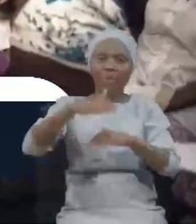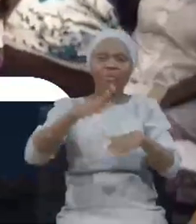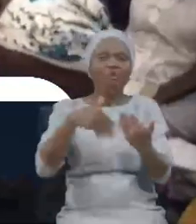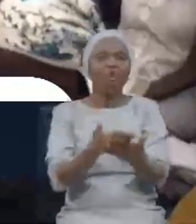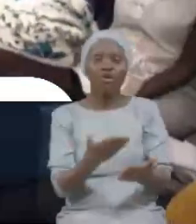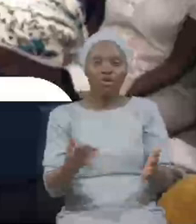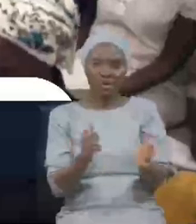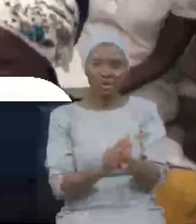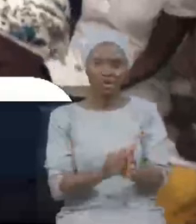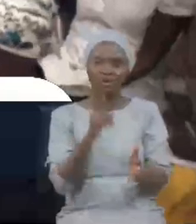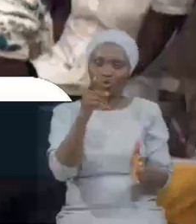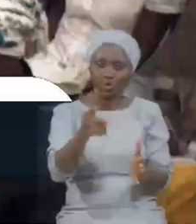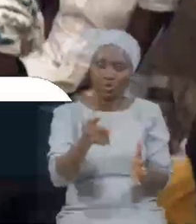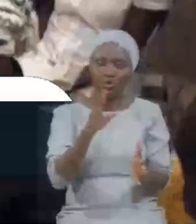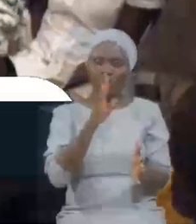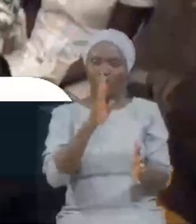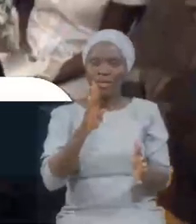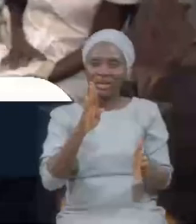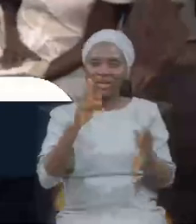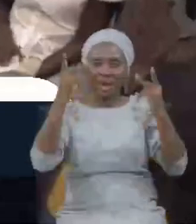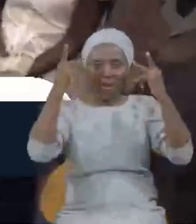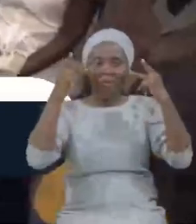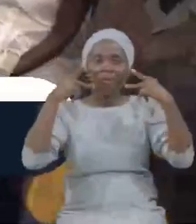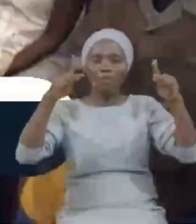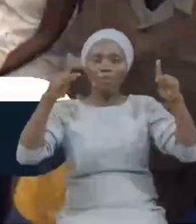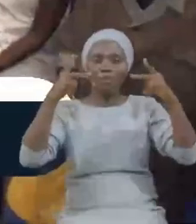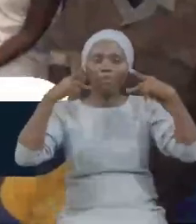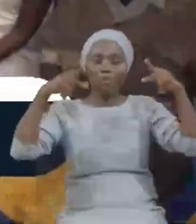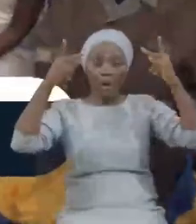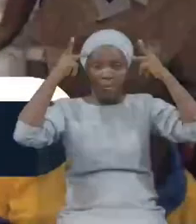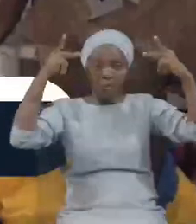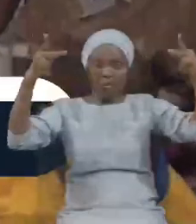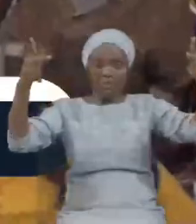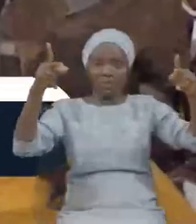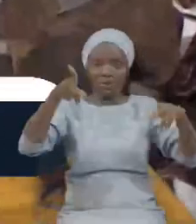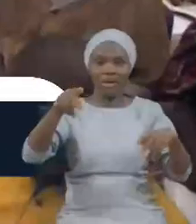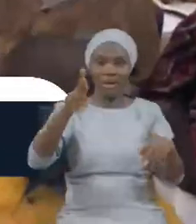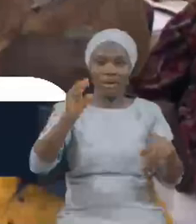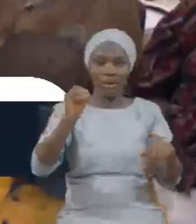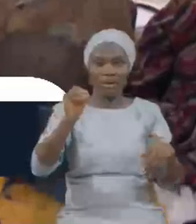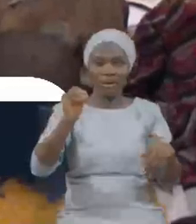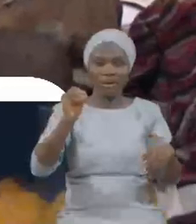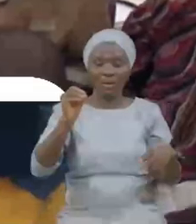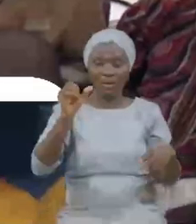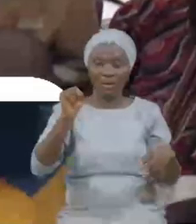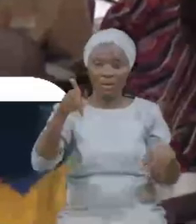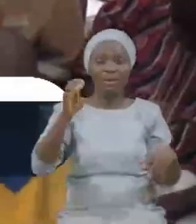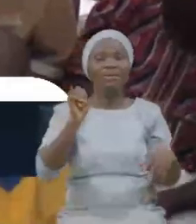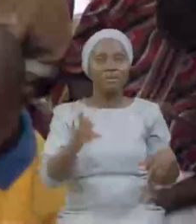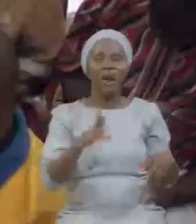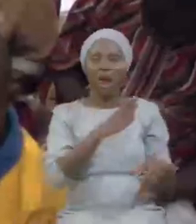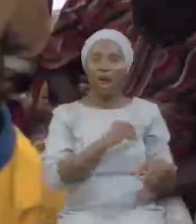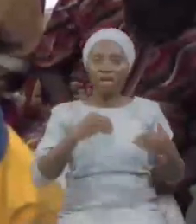tous égards et sois en bonne santé, comme prospère l'état de